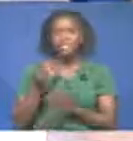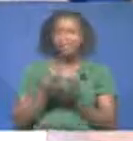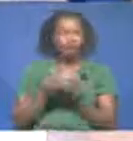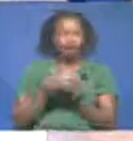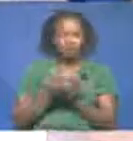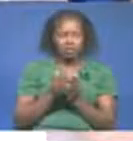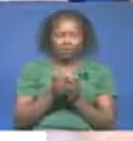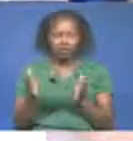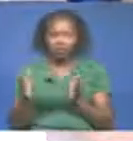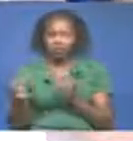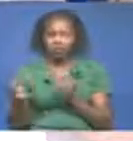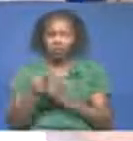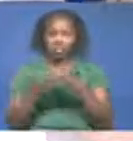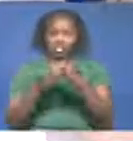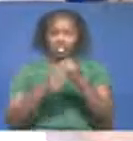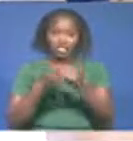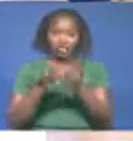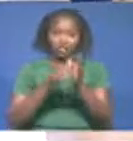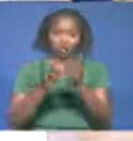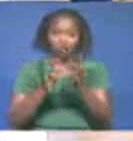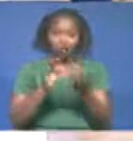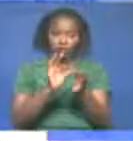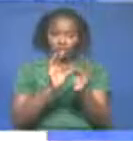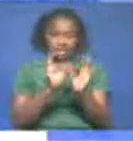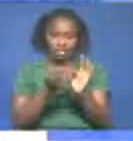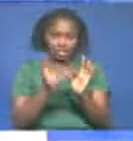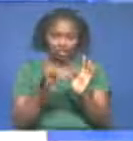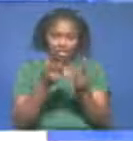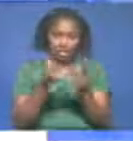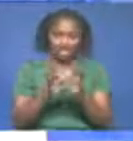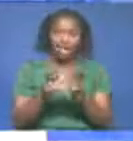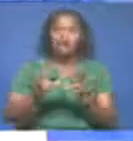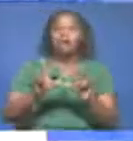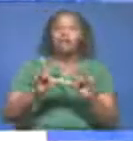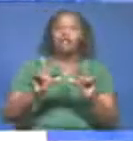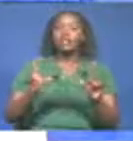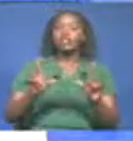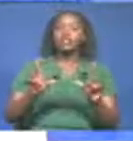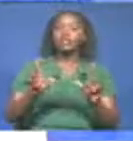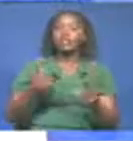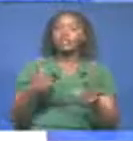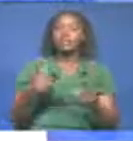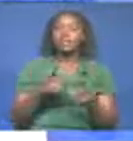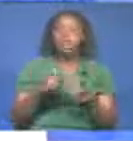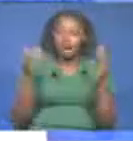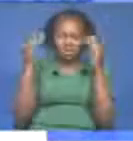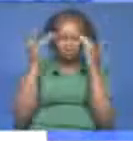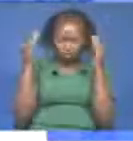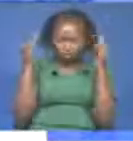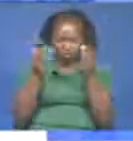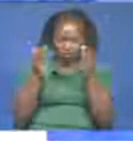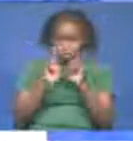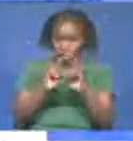miaka 18 kwa Biblia hiyo kutafsiriwa kwa lugha hiyo. We as BTL, we are committed to see